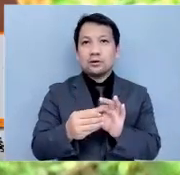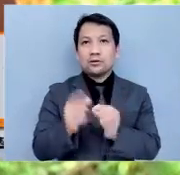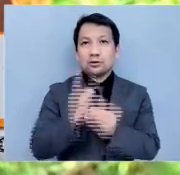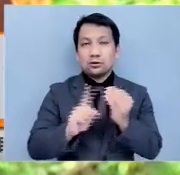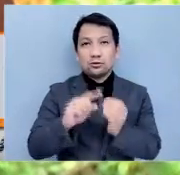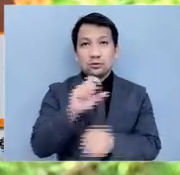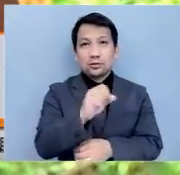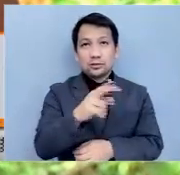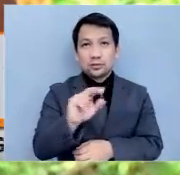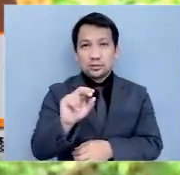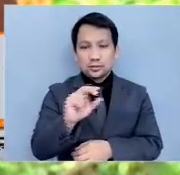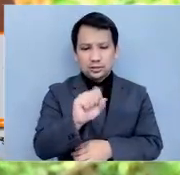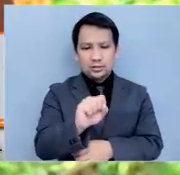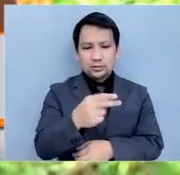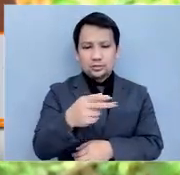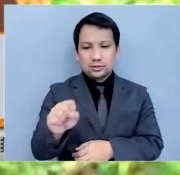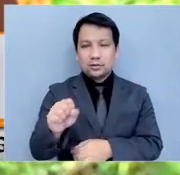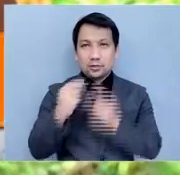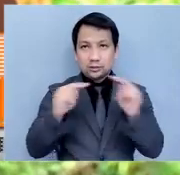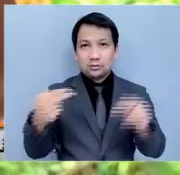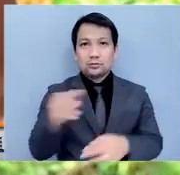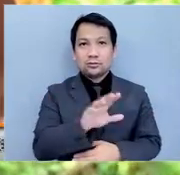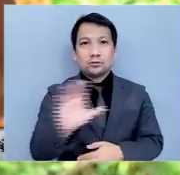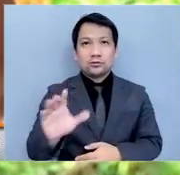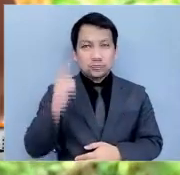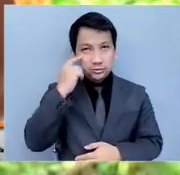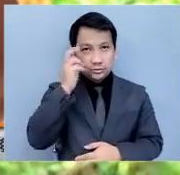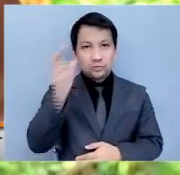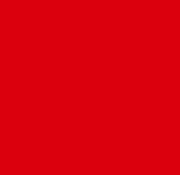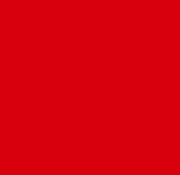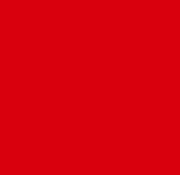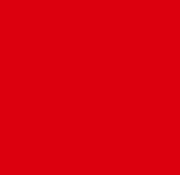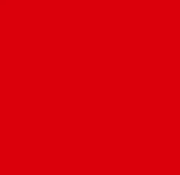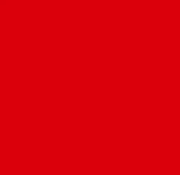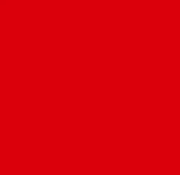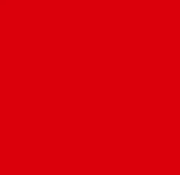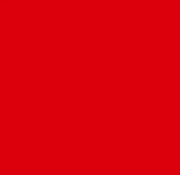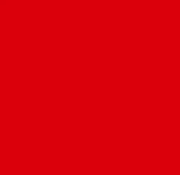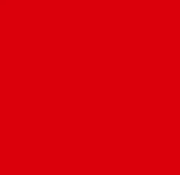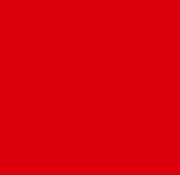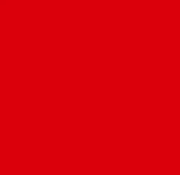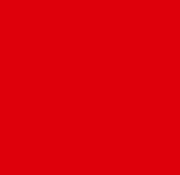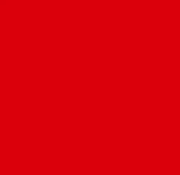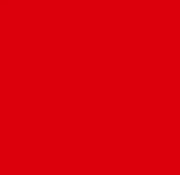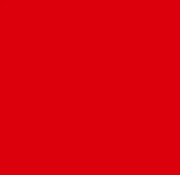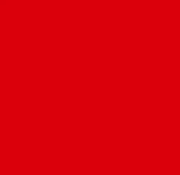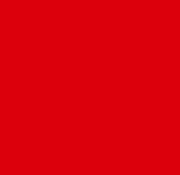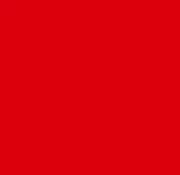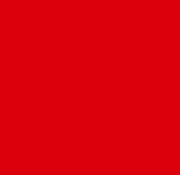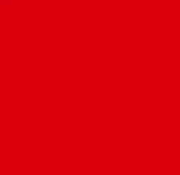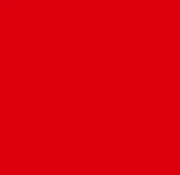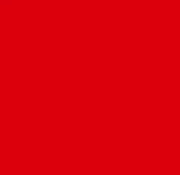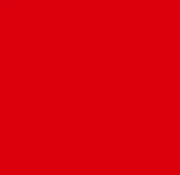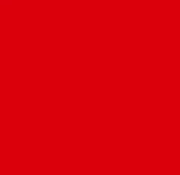high school student. Nagbabalita mula sa frontline, Gio Robles, News 5. Mga kapatid, Julius Babaw po. Iba